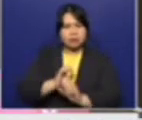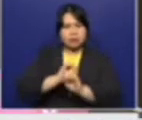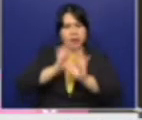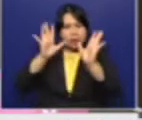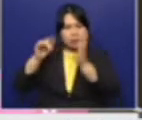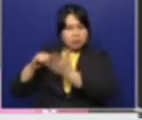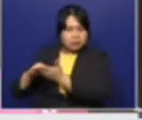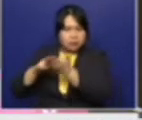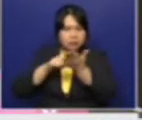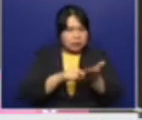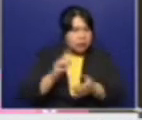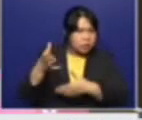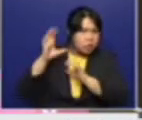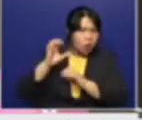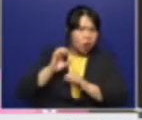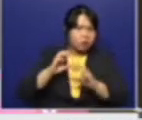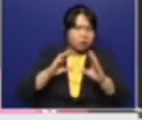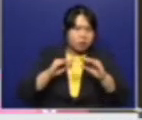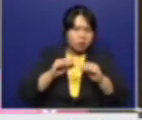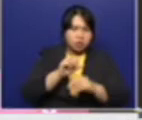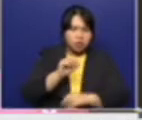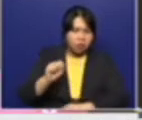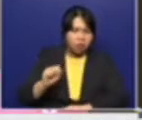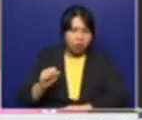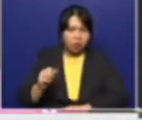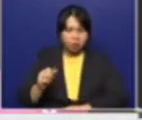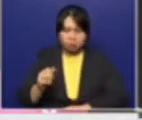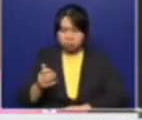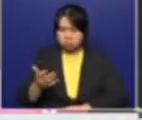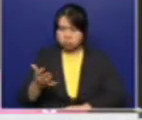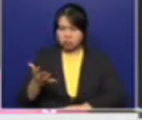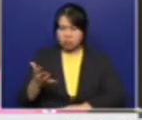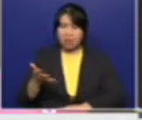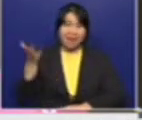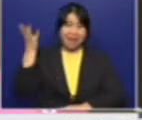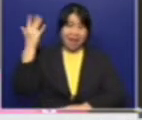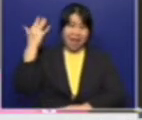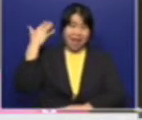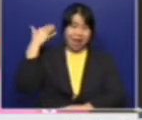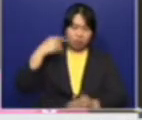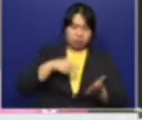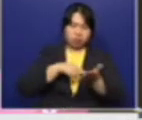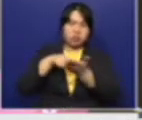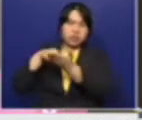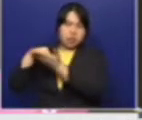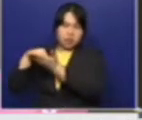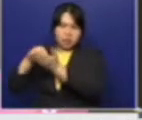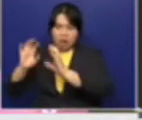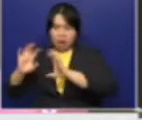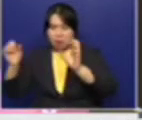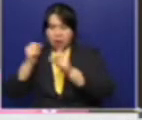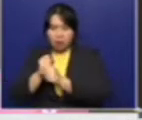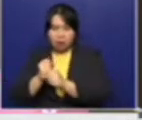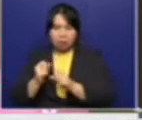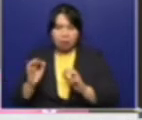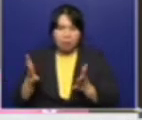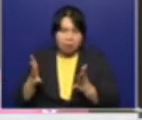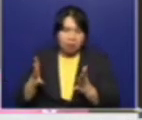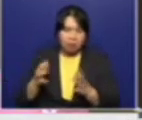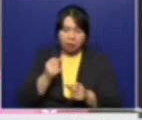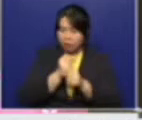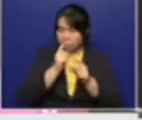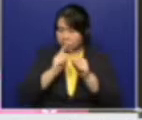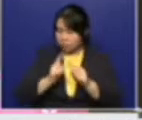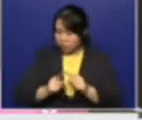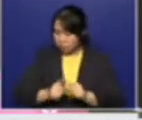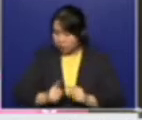ภามาชี้แจงกวายนิติบัญญัติว่าเรื่องที่คุณเสนอไปเนี่ยรัฐบาลได้ทำแล้วนะได้ดำเนินการไปแล้วนะผ